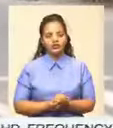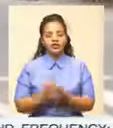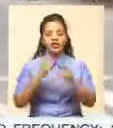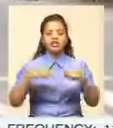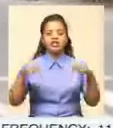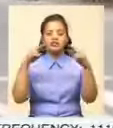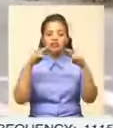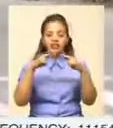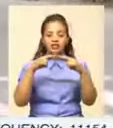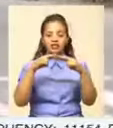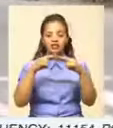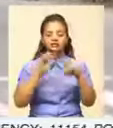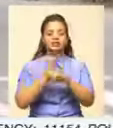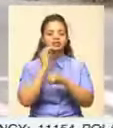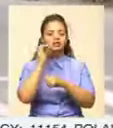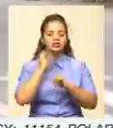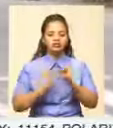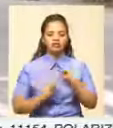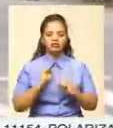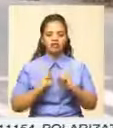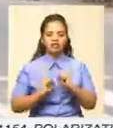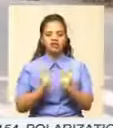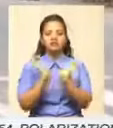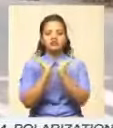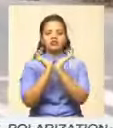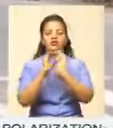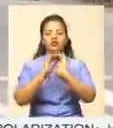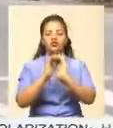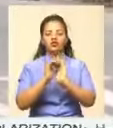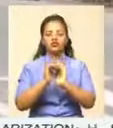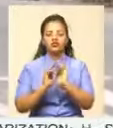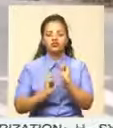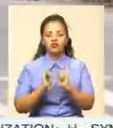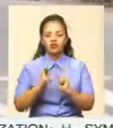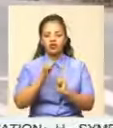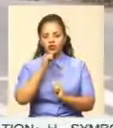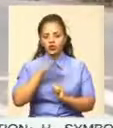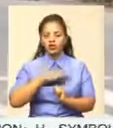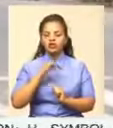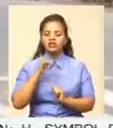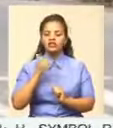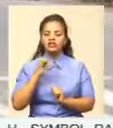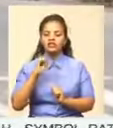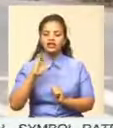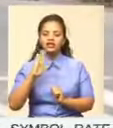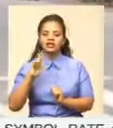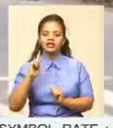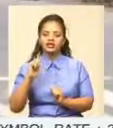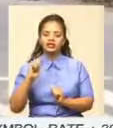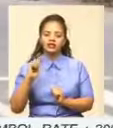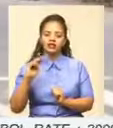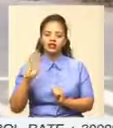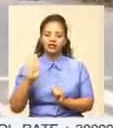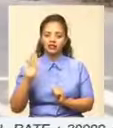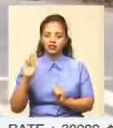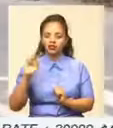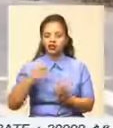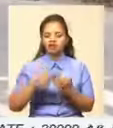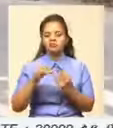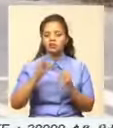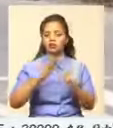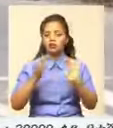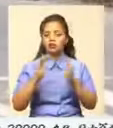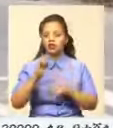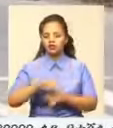ለፌደራል ምክር ቤት የሚወዳደሩት የብልጽግናን ወክለው የሚወዳደሩት ወይዘሮ ጸገነት መንግስቱም ይሄ ምርጫ ሰላማዊ መሆን